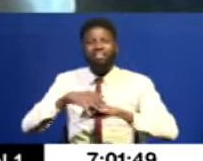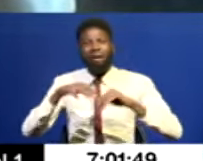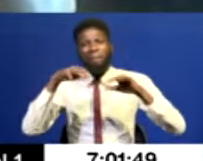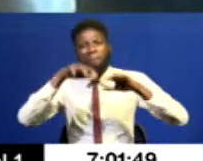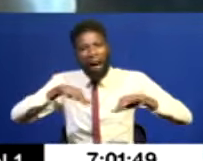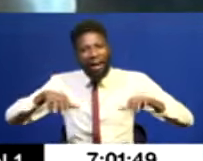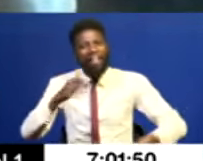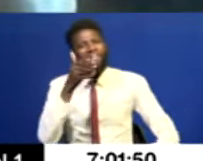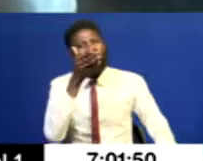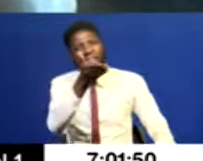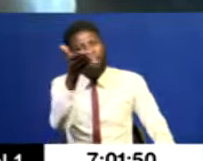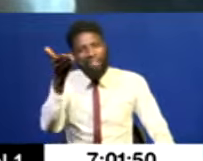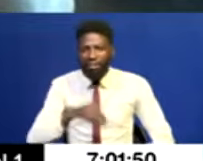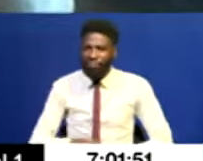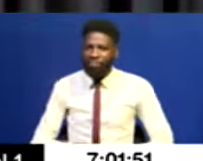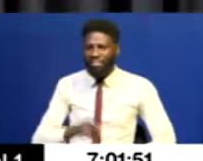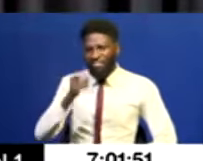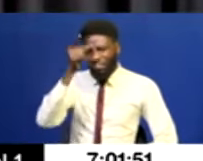in our streets.